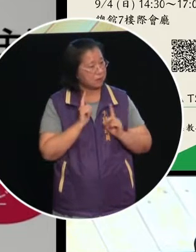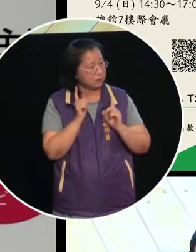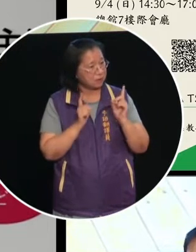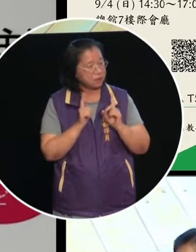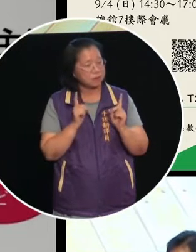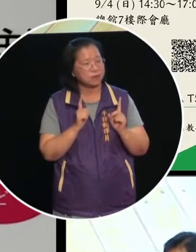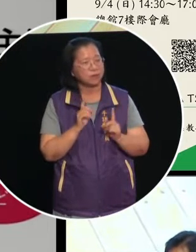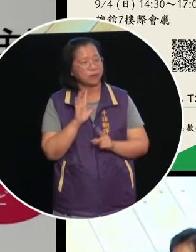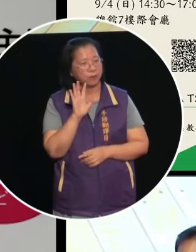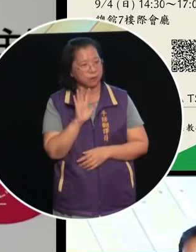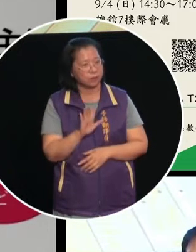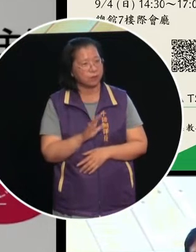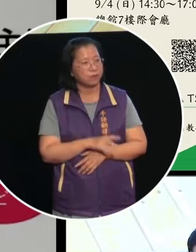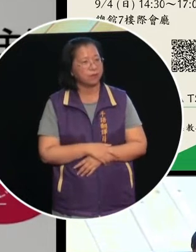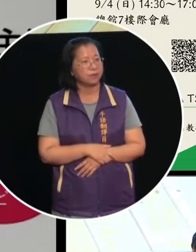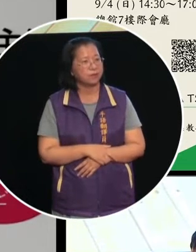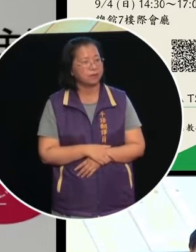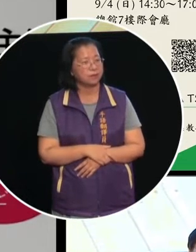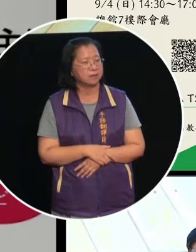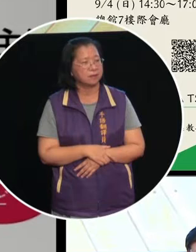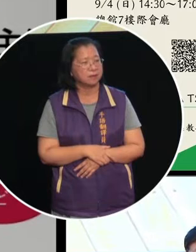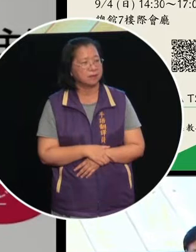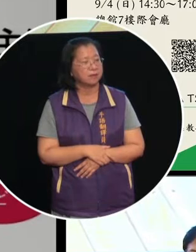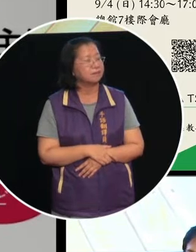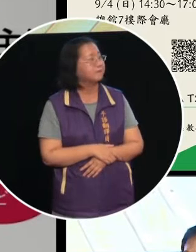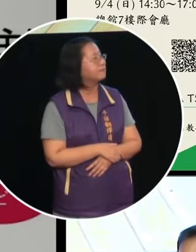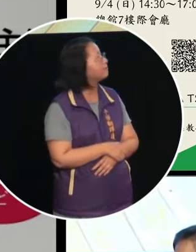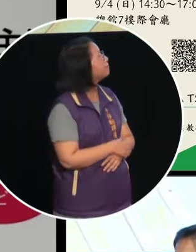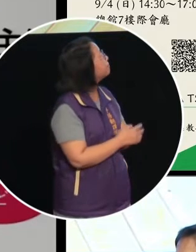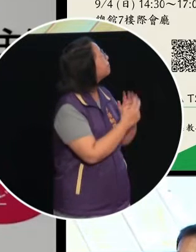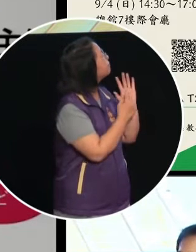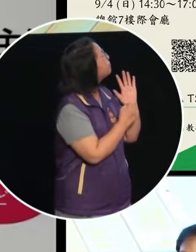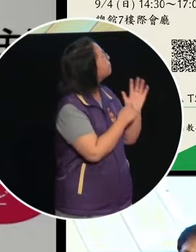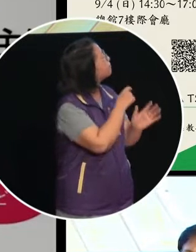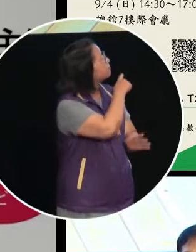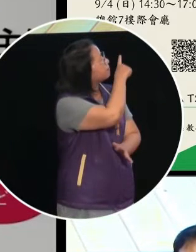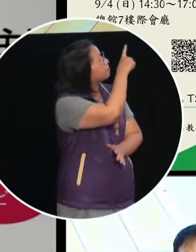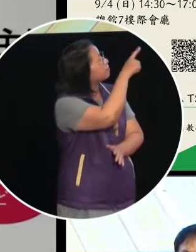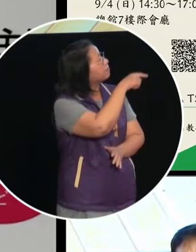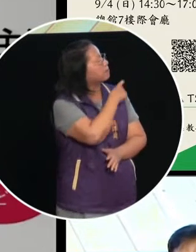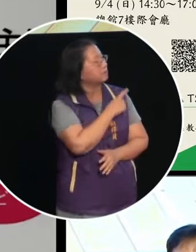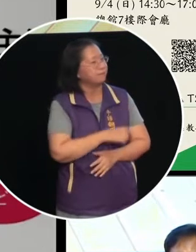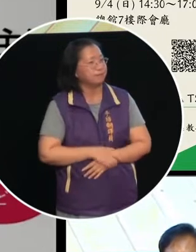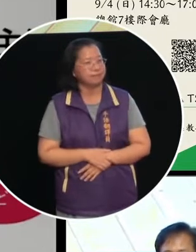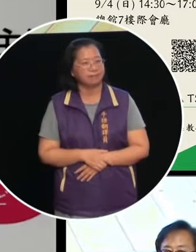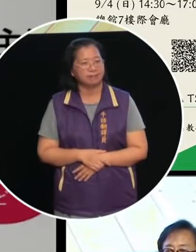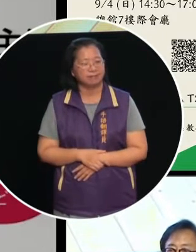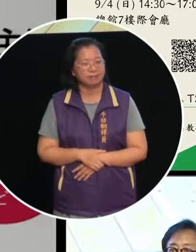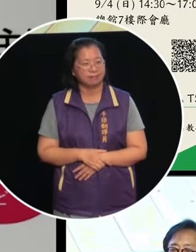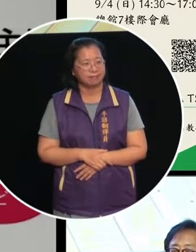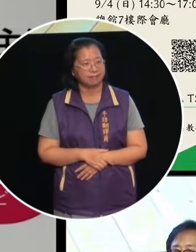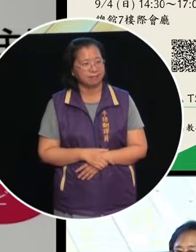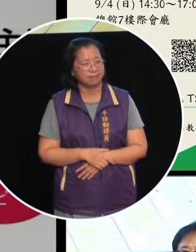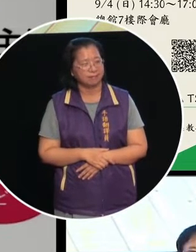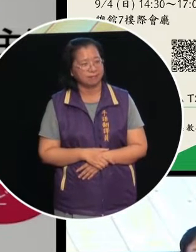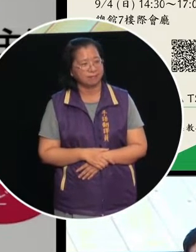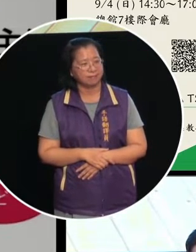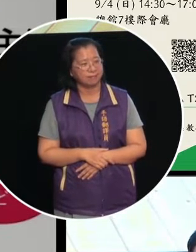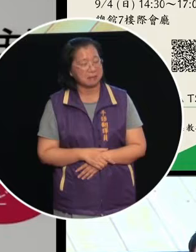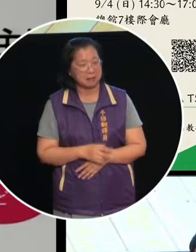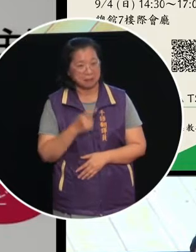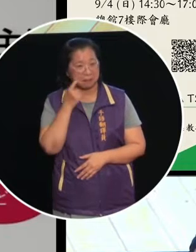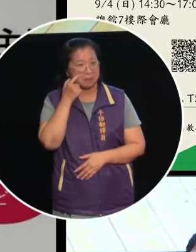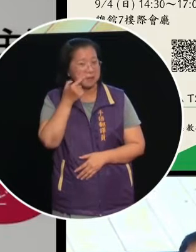选举、立委选举，就是我们看得出来哪一个强、哪一个弱，很明